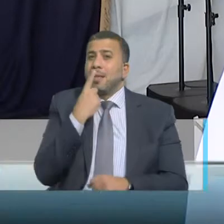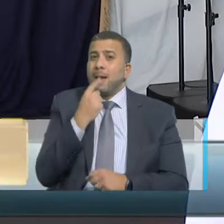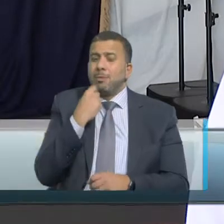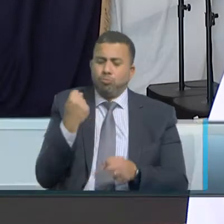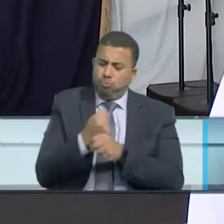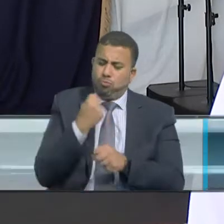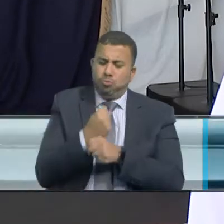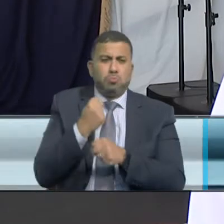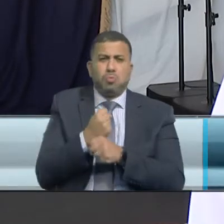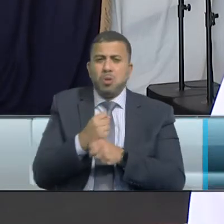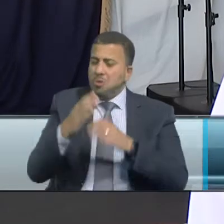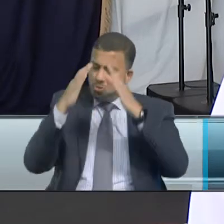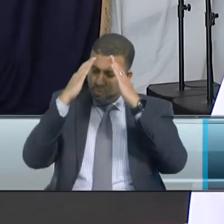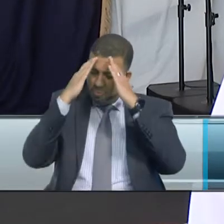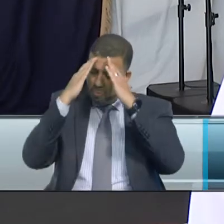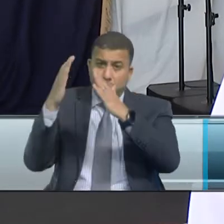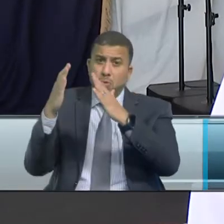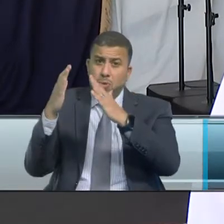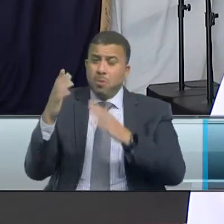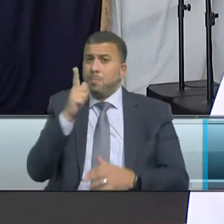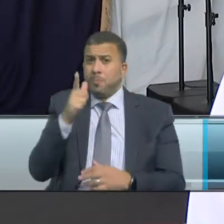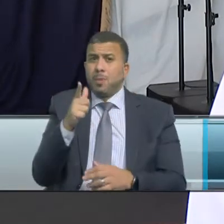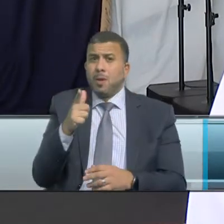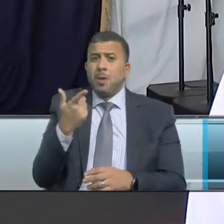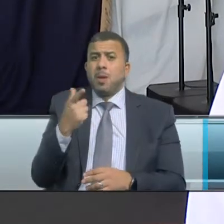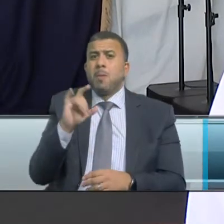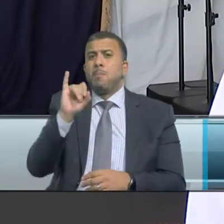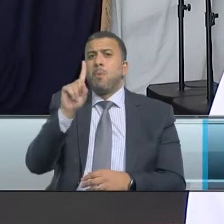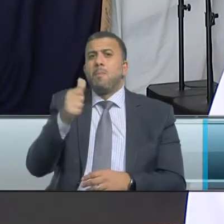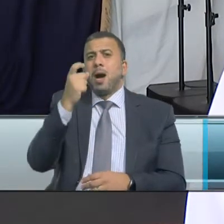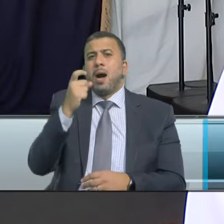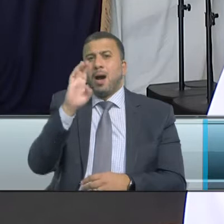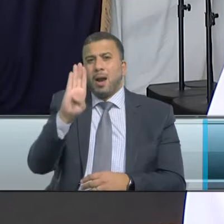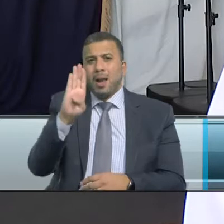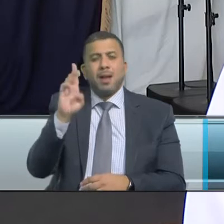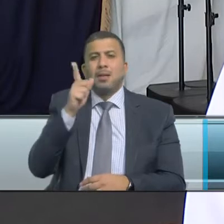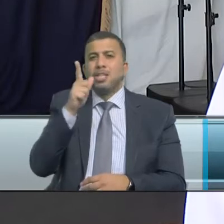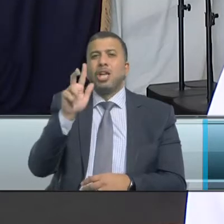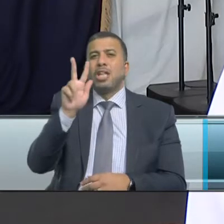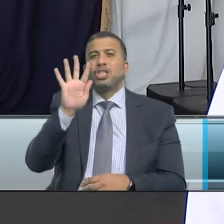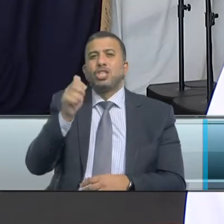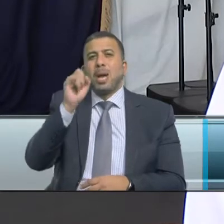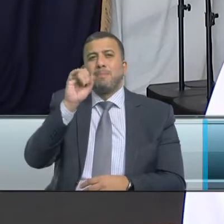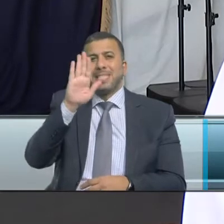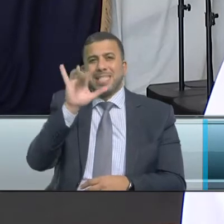وبجهد مشكور من سعادة الأخ مبارك الشامسي مدير بلدية الحمرية